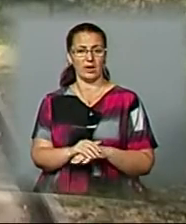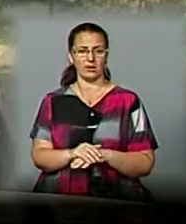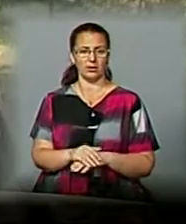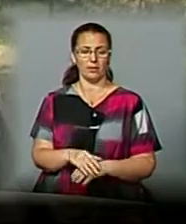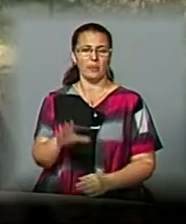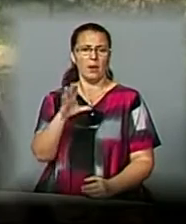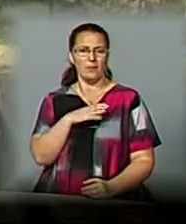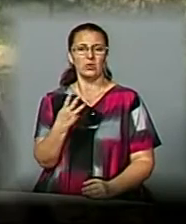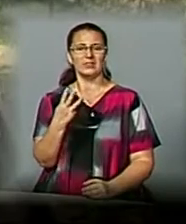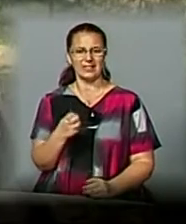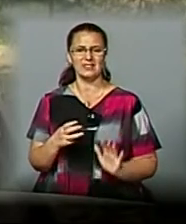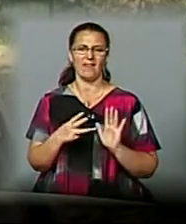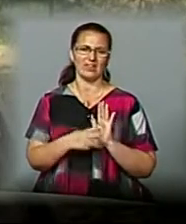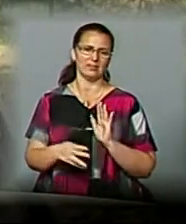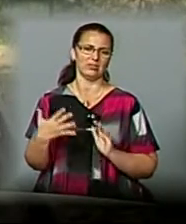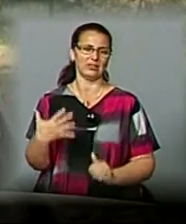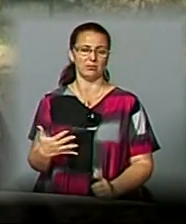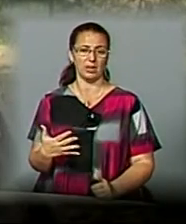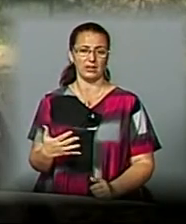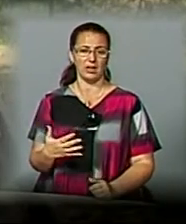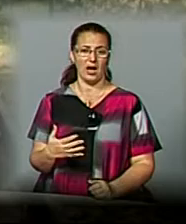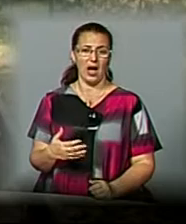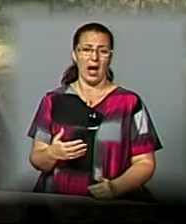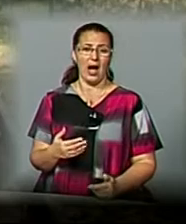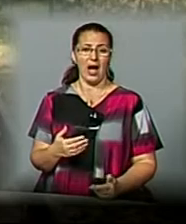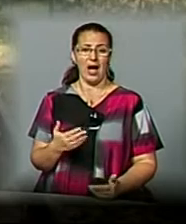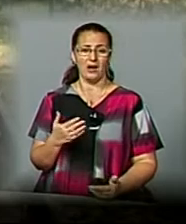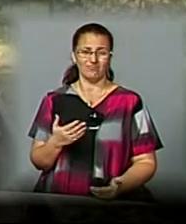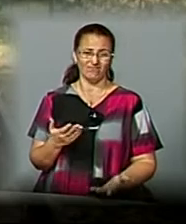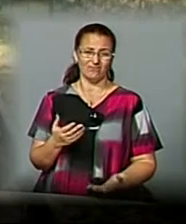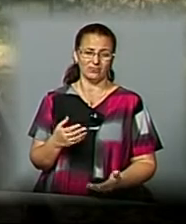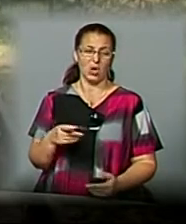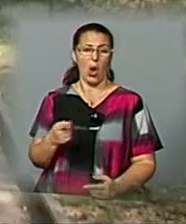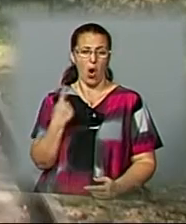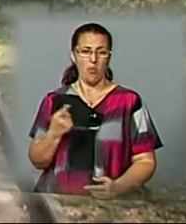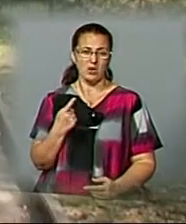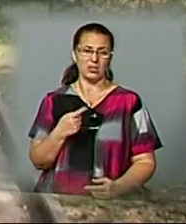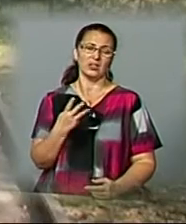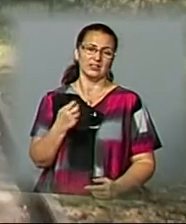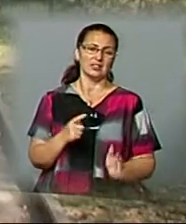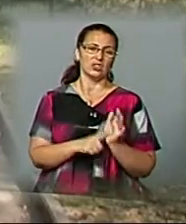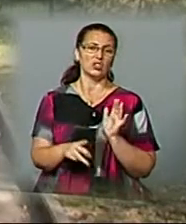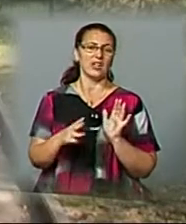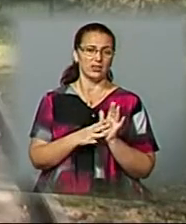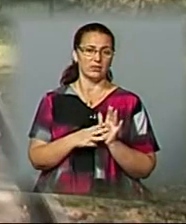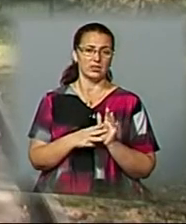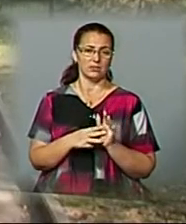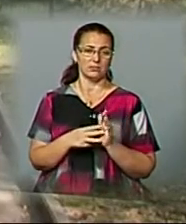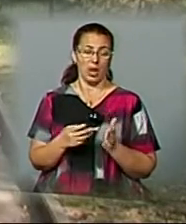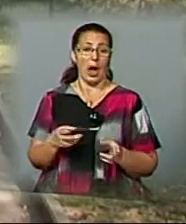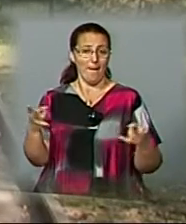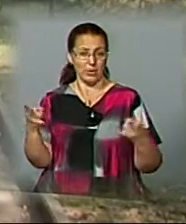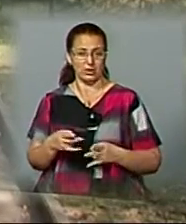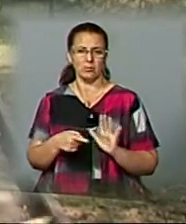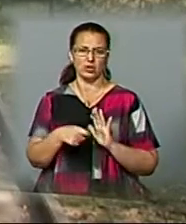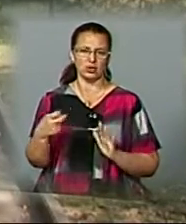було 385 автобусів, а стабільно без з'їздів курсує 368 автобусів. Це при потребі